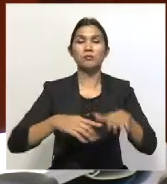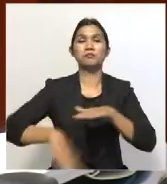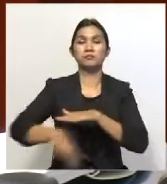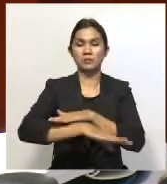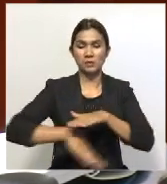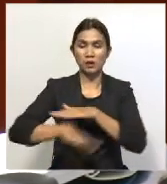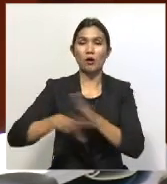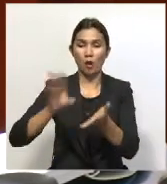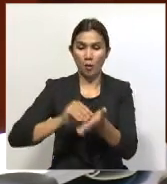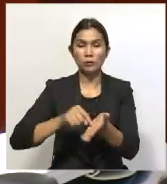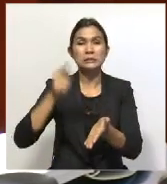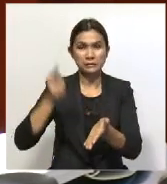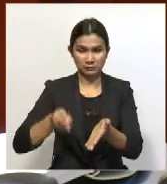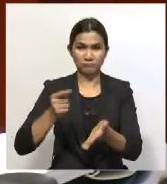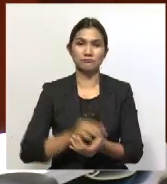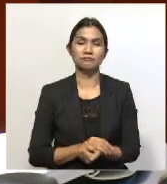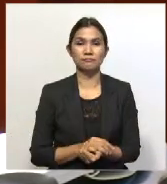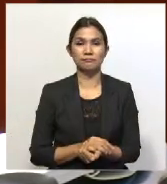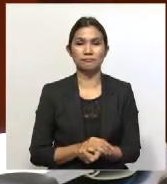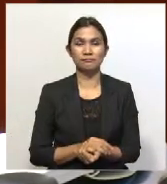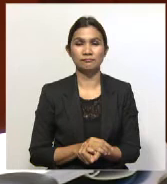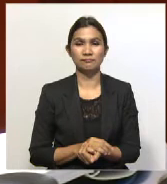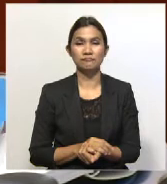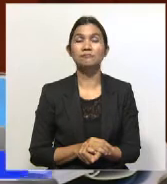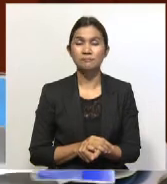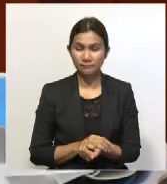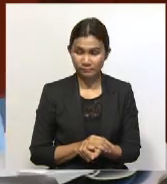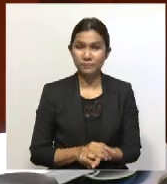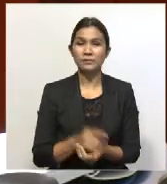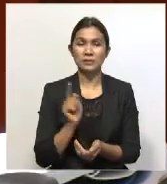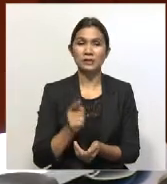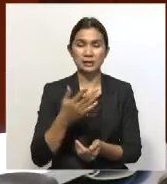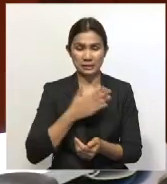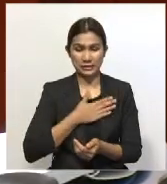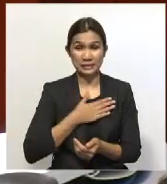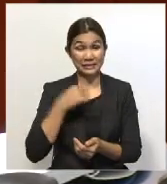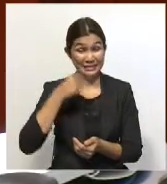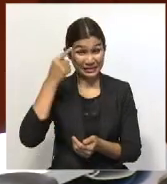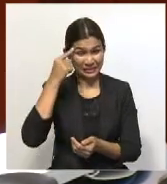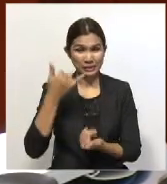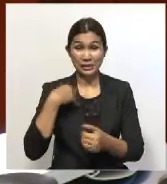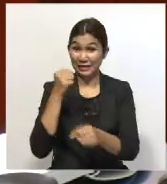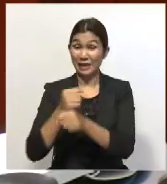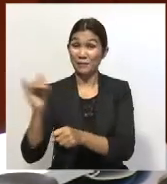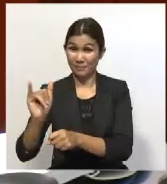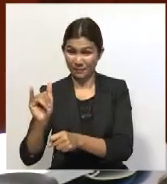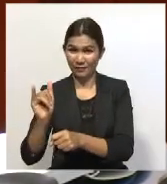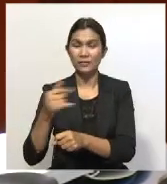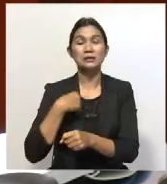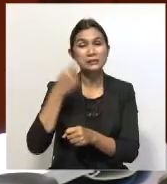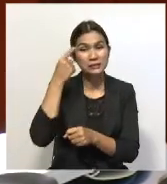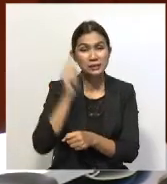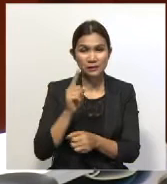มูลที่เป็นความจริงเพราะฉะนั้นสิ่งที่เราคิดกันในขณะนี้แต่ยังไม่ได้ทำนะครับ